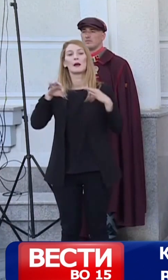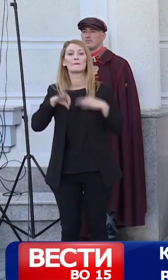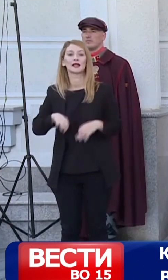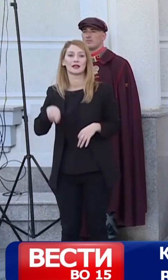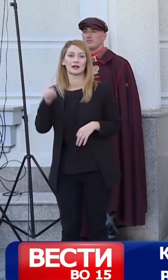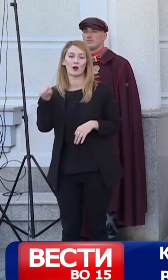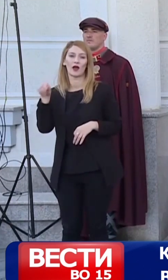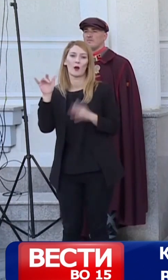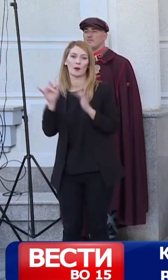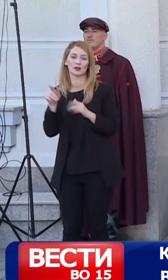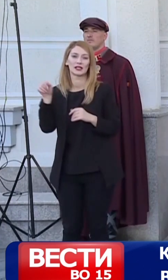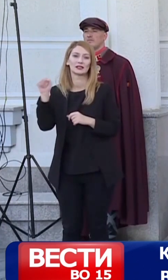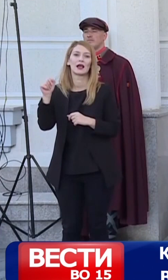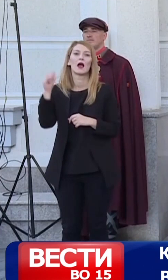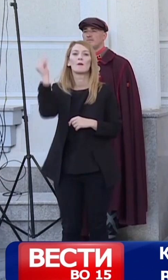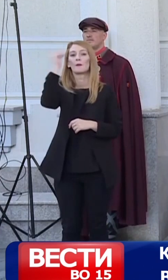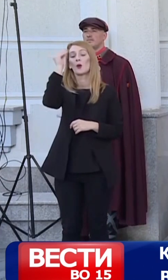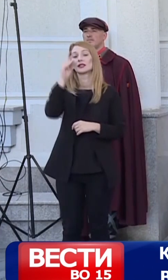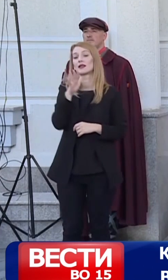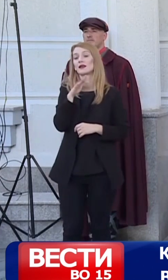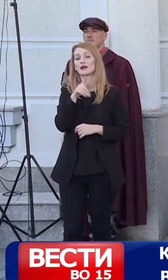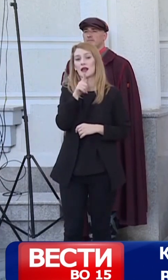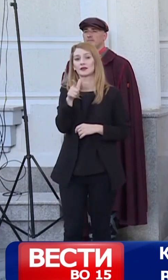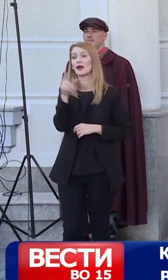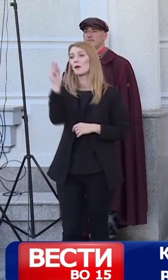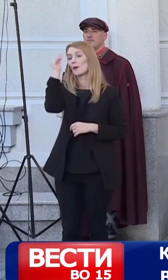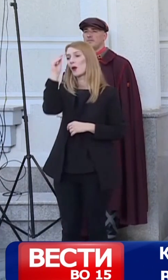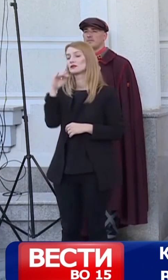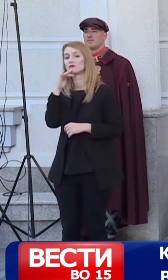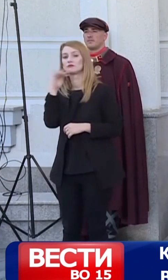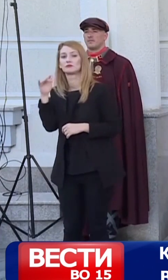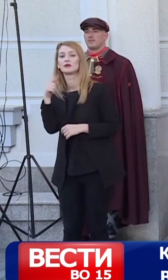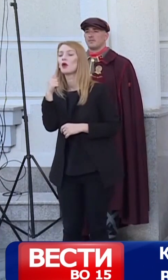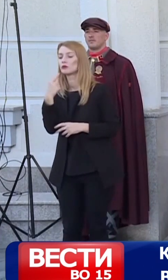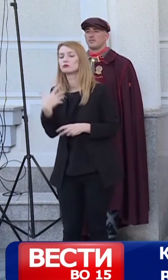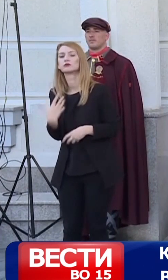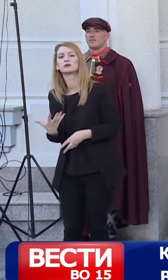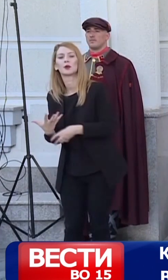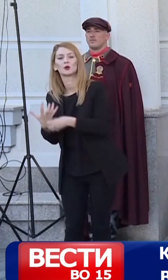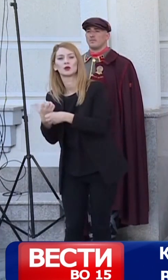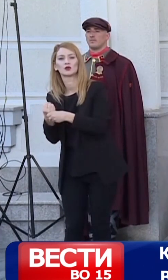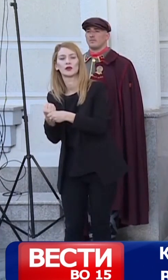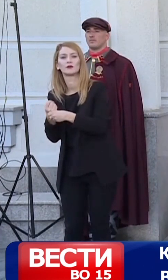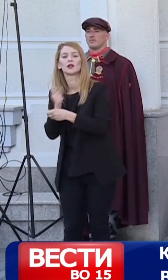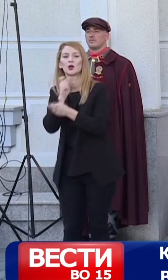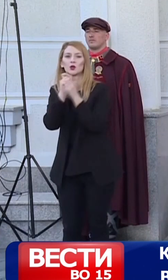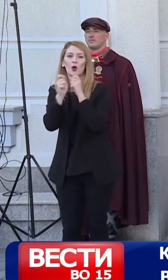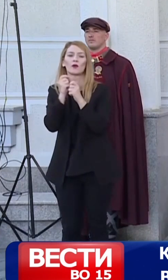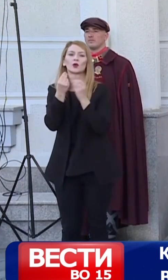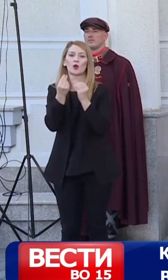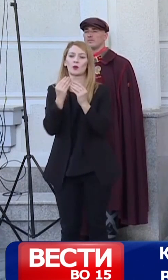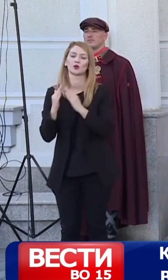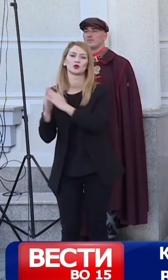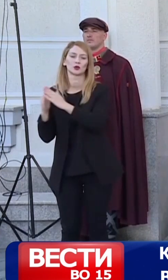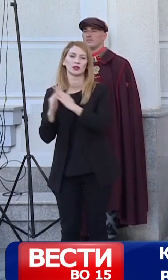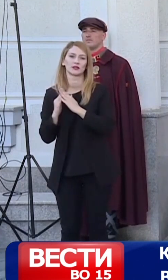таа опозиција, пред камери, на бугарски јазик, на бугарскиот премиер, му кажа дека го поддржува договорот за добрососедство со